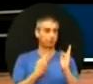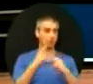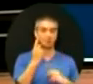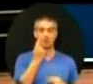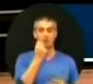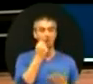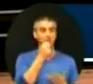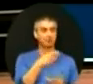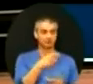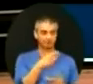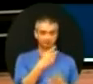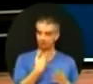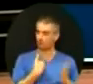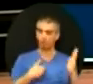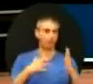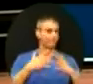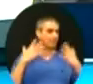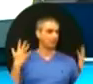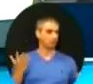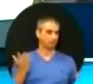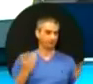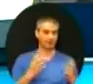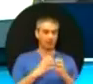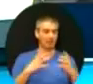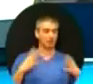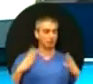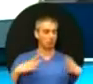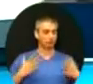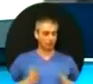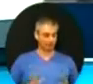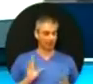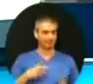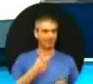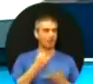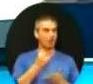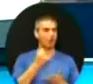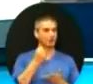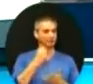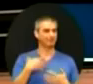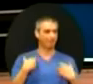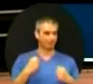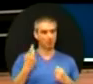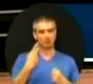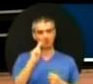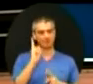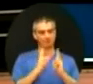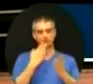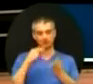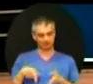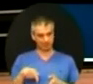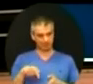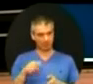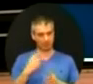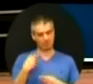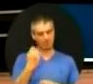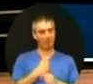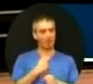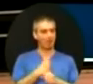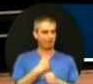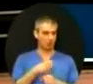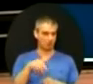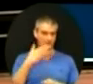העלות התקציבית הזאת, והם עברו ברוב סוחף, הערכת חופשת לידה וחוק הטקסטיל הביטחוני שמעדיף תוצרת הארץ ומספק עבודה